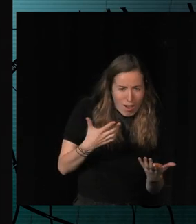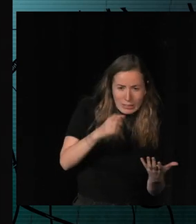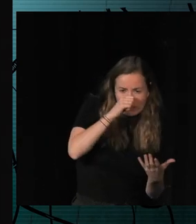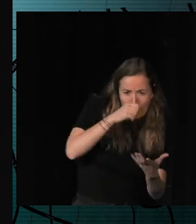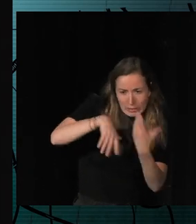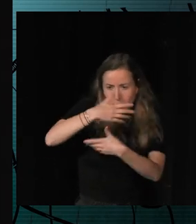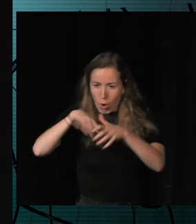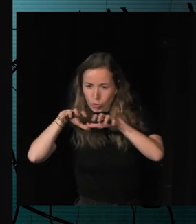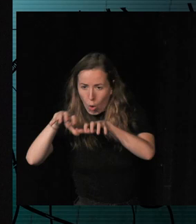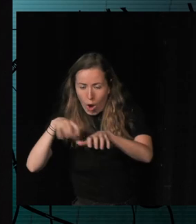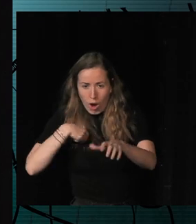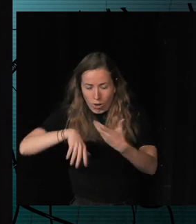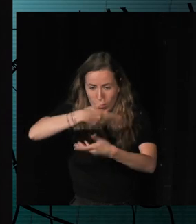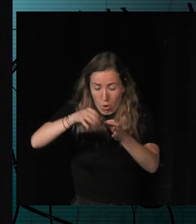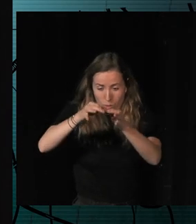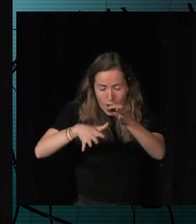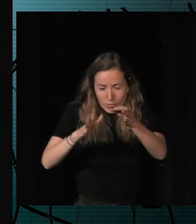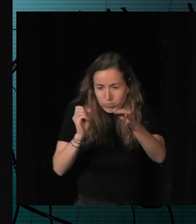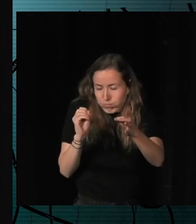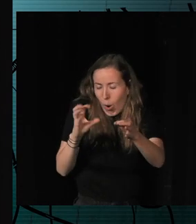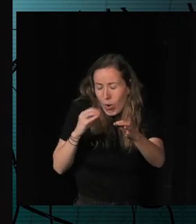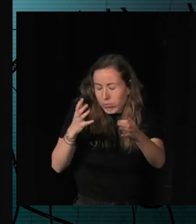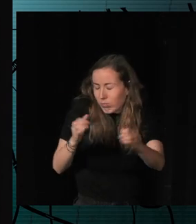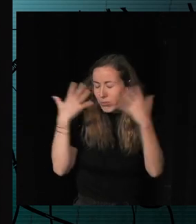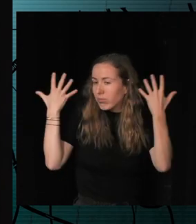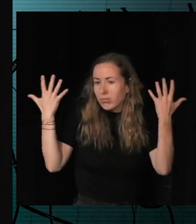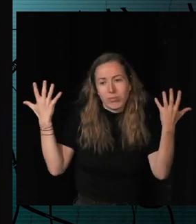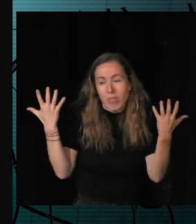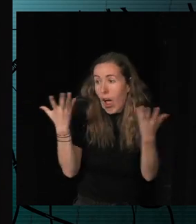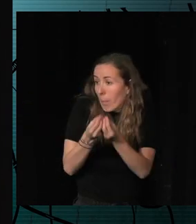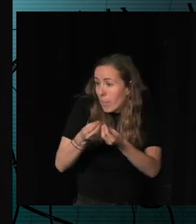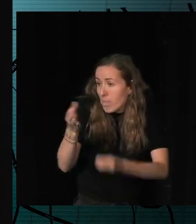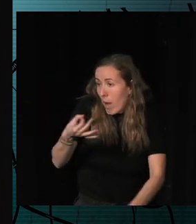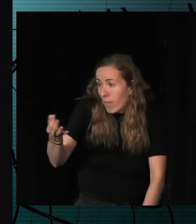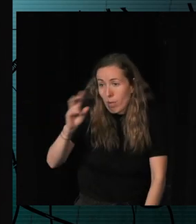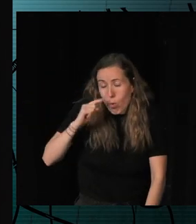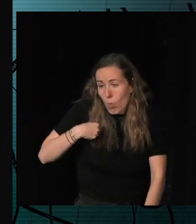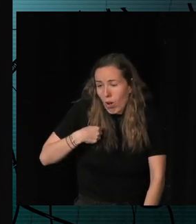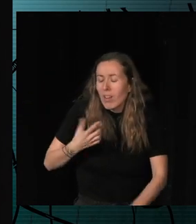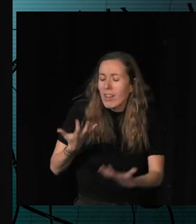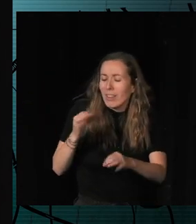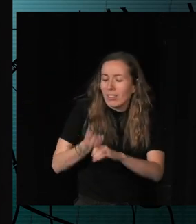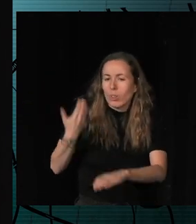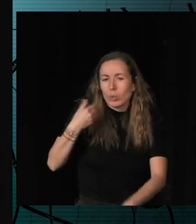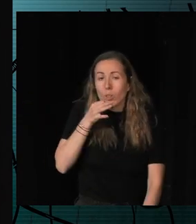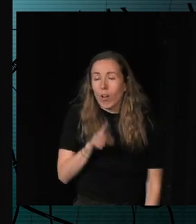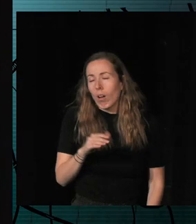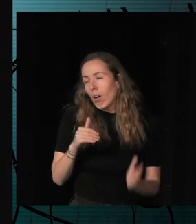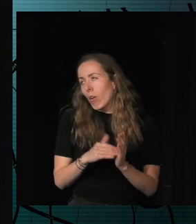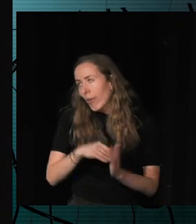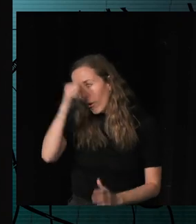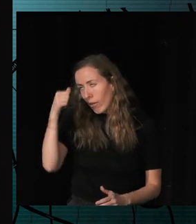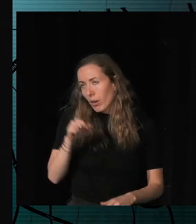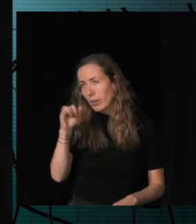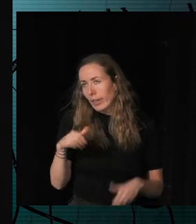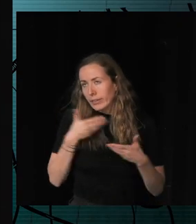l'horreur enfin c'est le mélange deérocette anatos c'est un truc qui ça va très bien ensemble et donc il y a 10 ans je regardis les infirmières comme par hasard son sexy